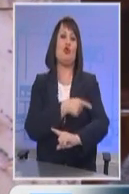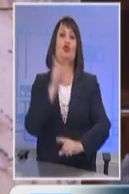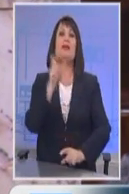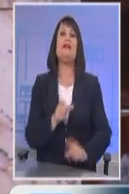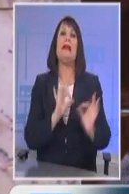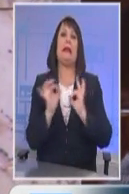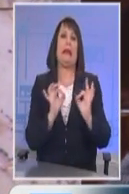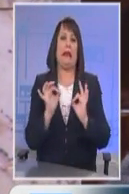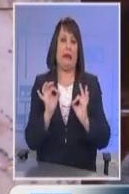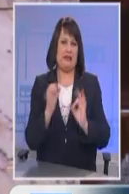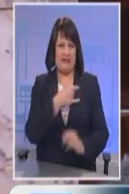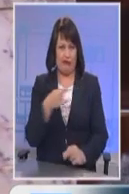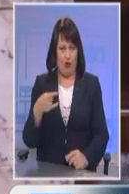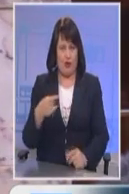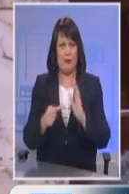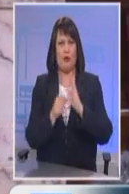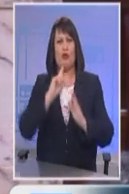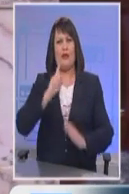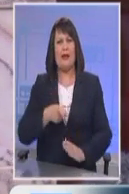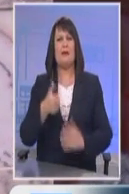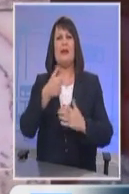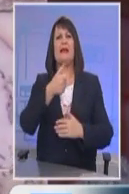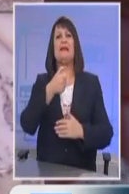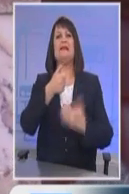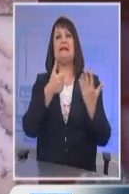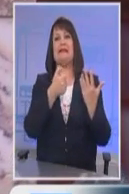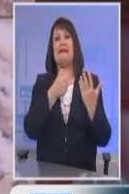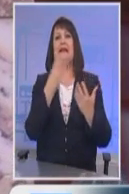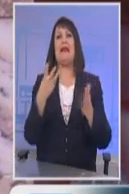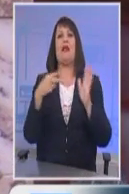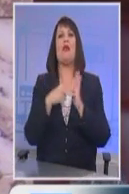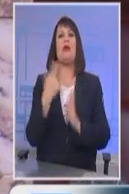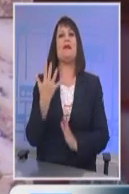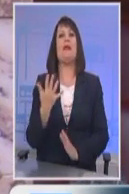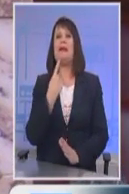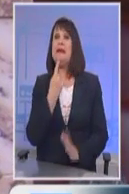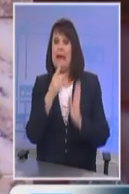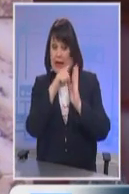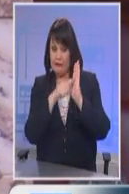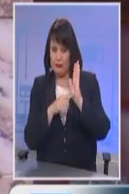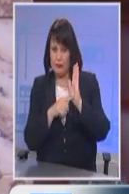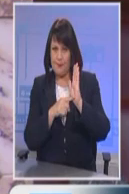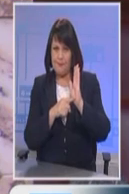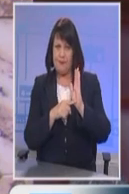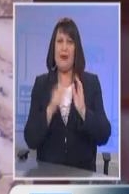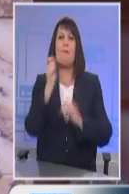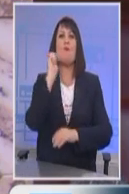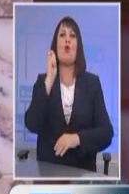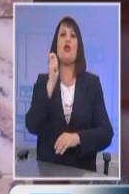κυρίας, σύμφωνα με το προεδρικό διάταγμα 63 του 2005, για